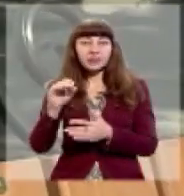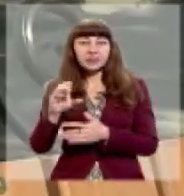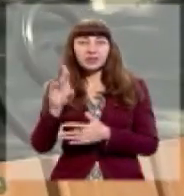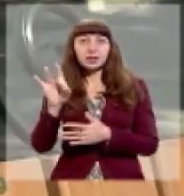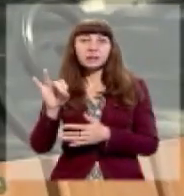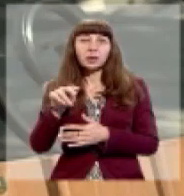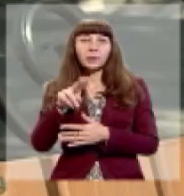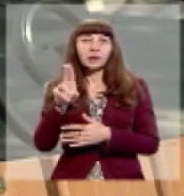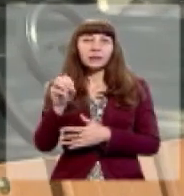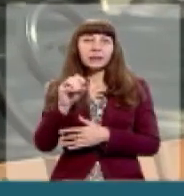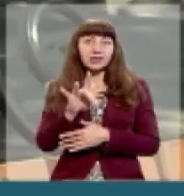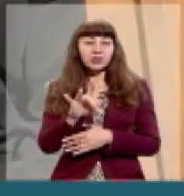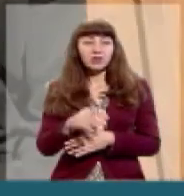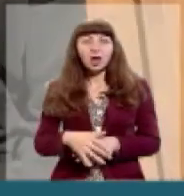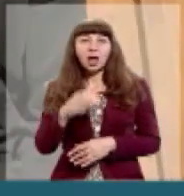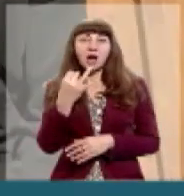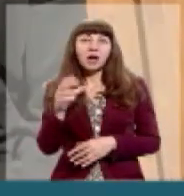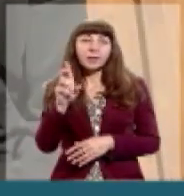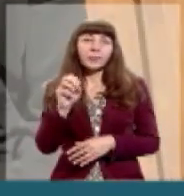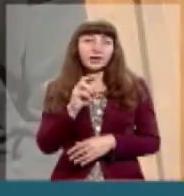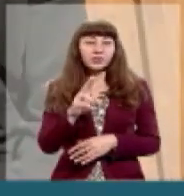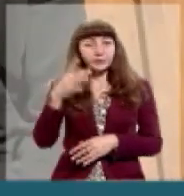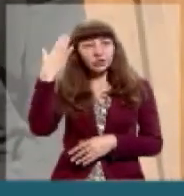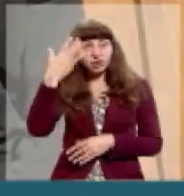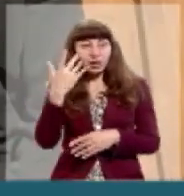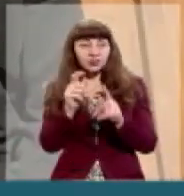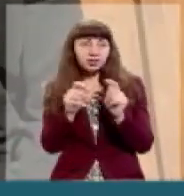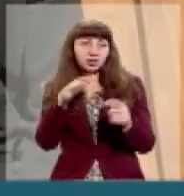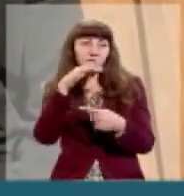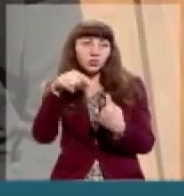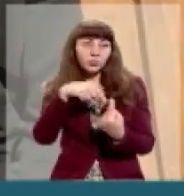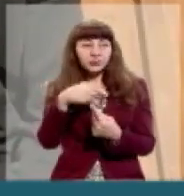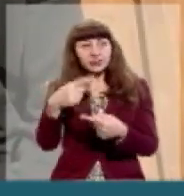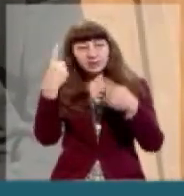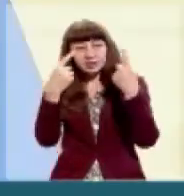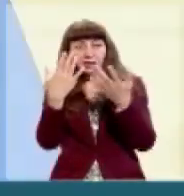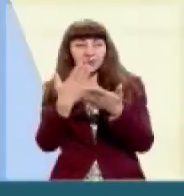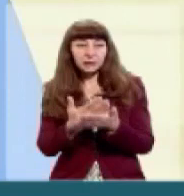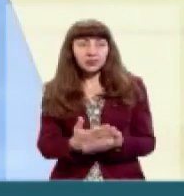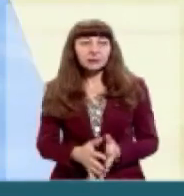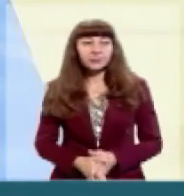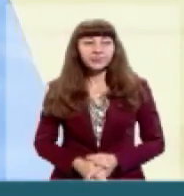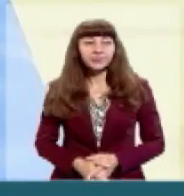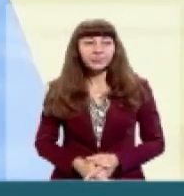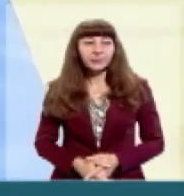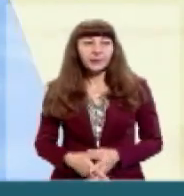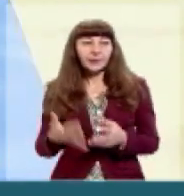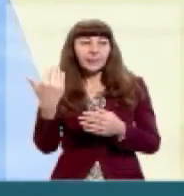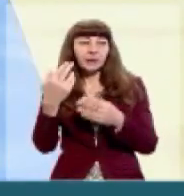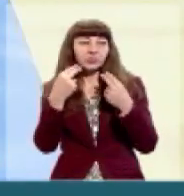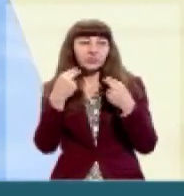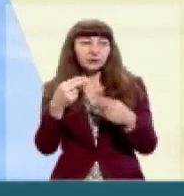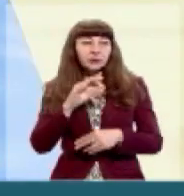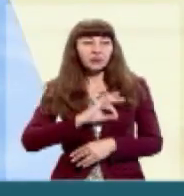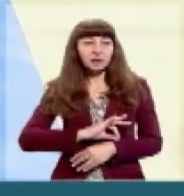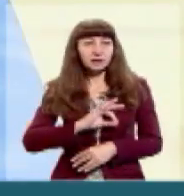Айбек Қасымбек өз жеке кәсібін ашуды армандайды. Тың идеялары жетерлік, табыс әкелеріне сенімді. Іскер болам деген адамды ілгерілету